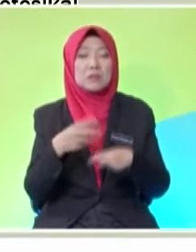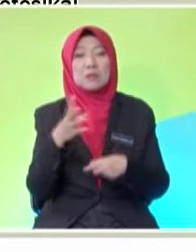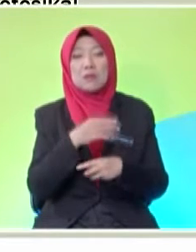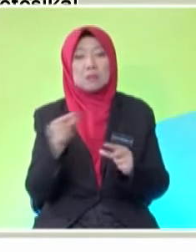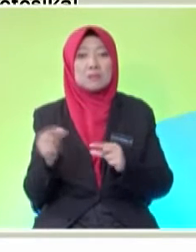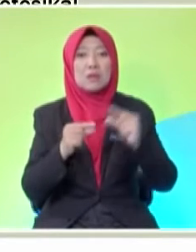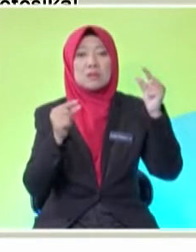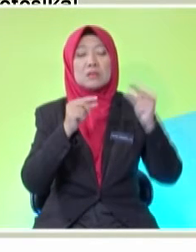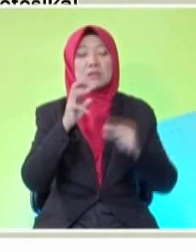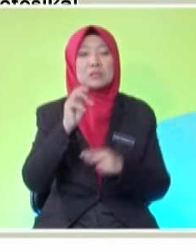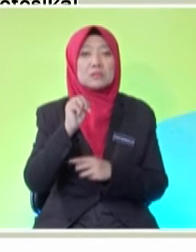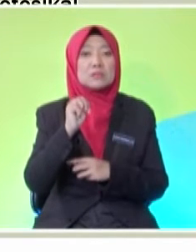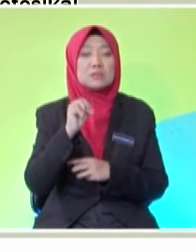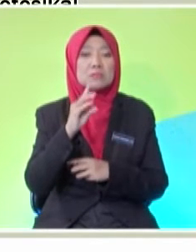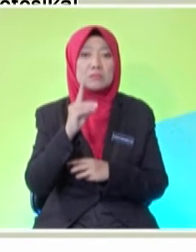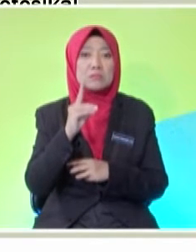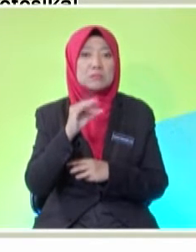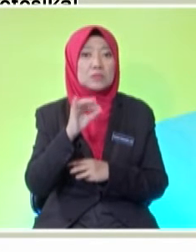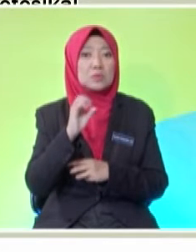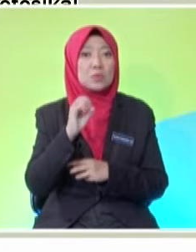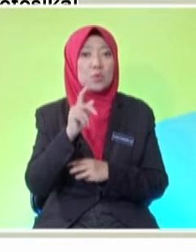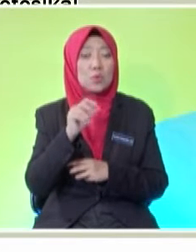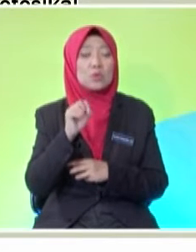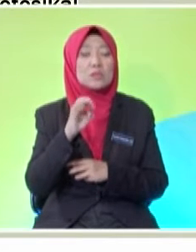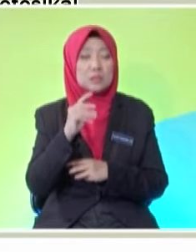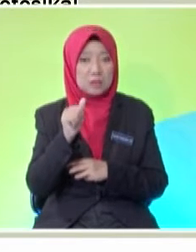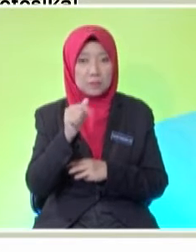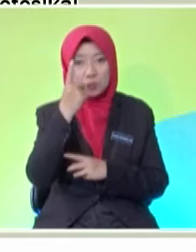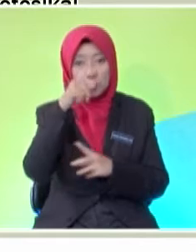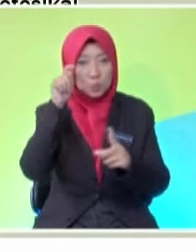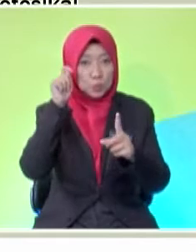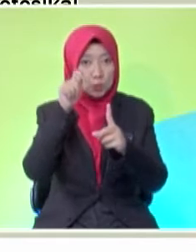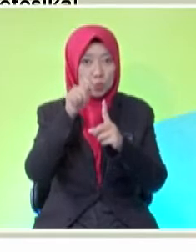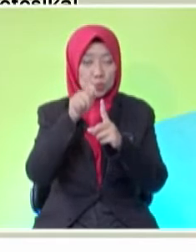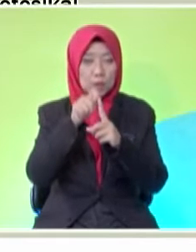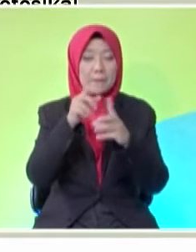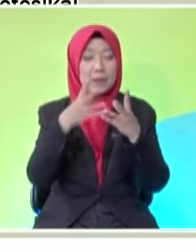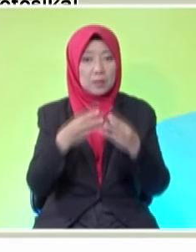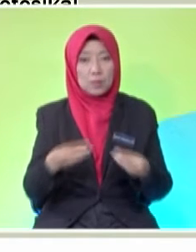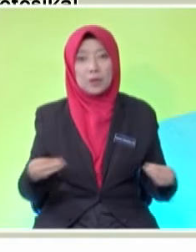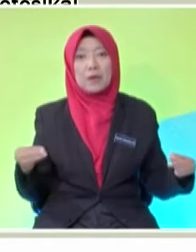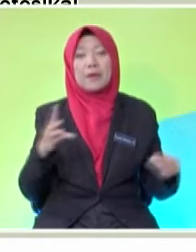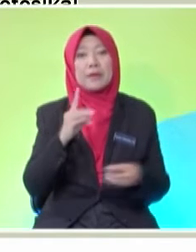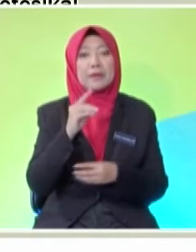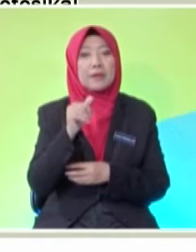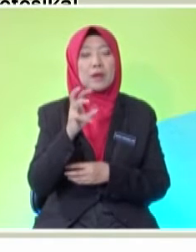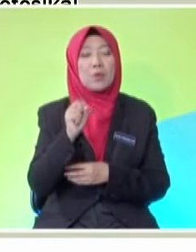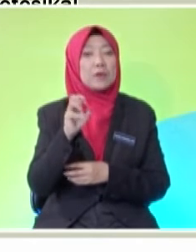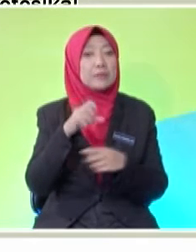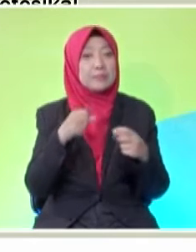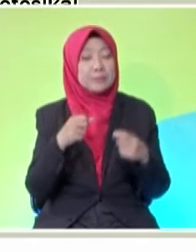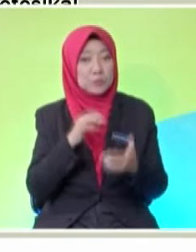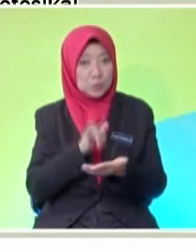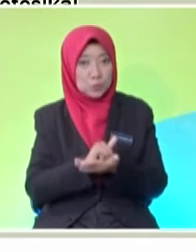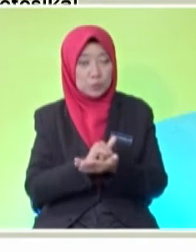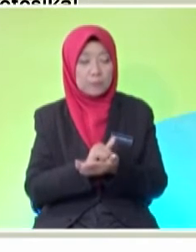karbon dioksida bagi tujuan peleburan dawai elektrod tersebut. Okey, kaedah